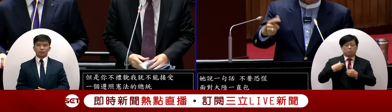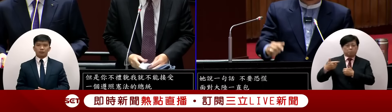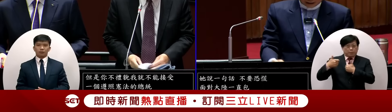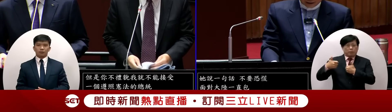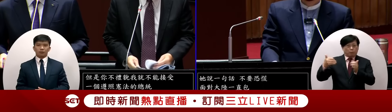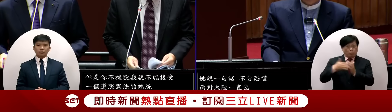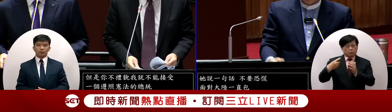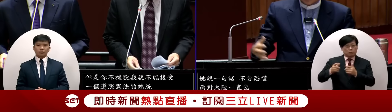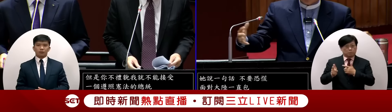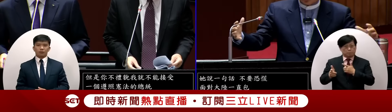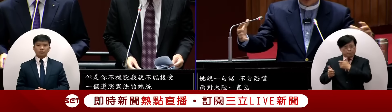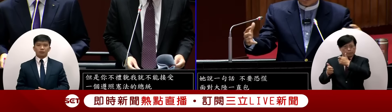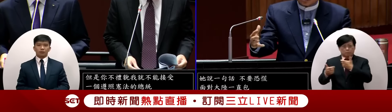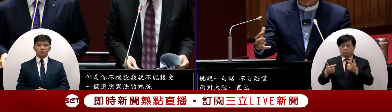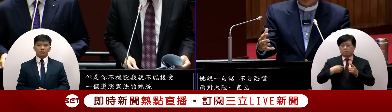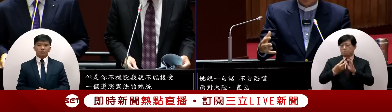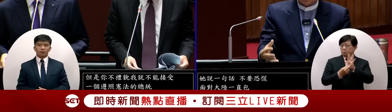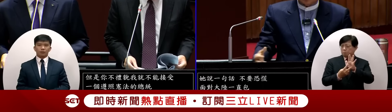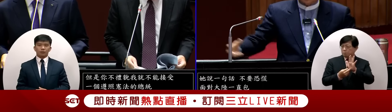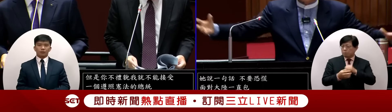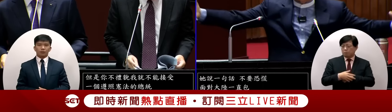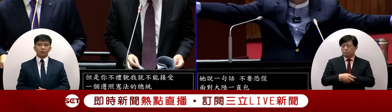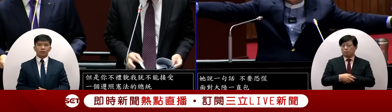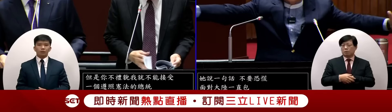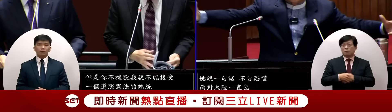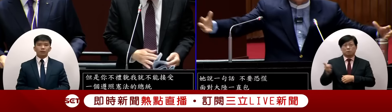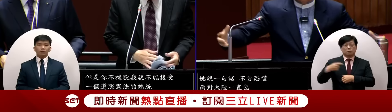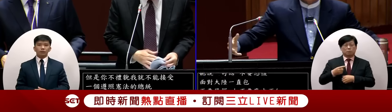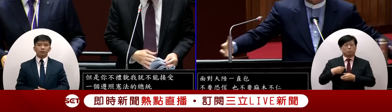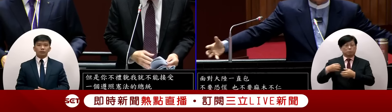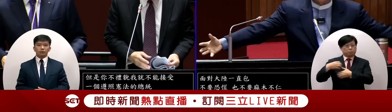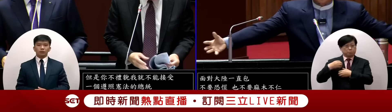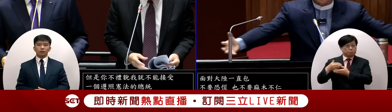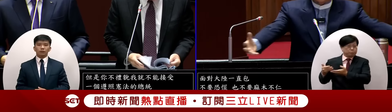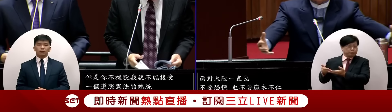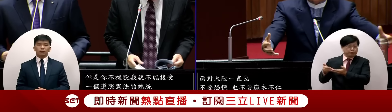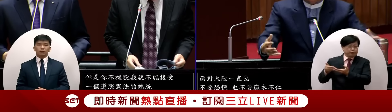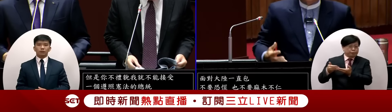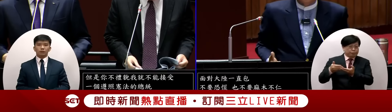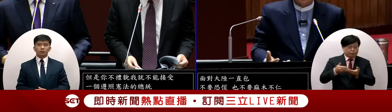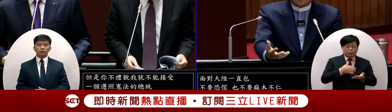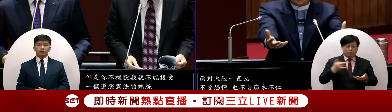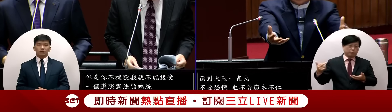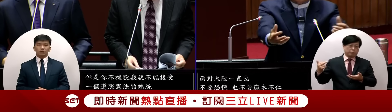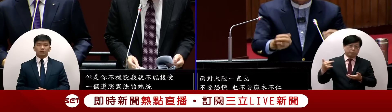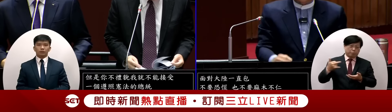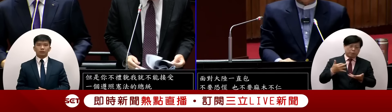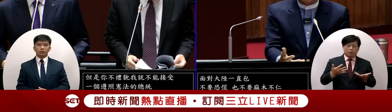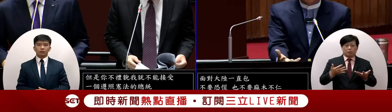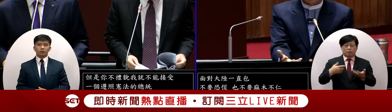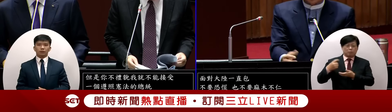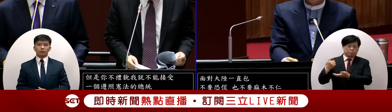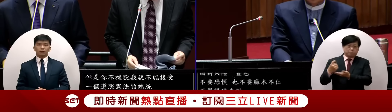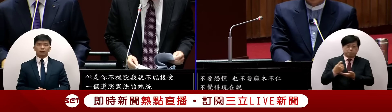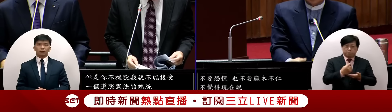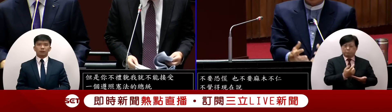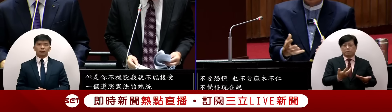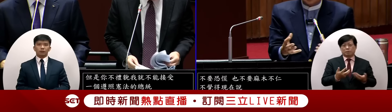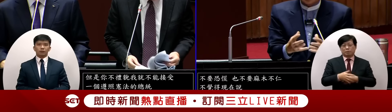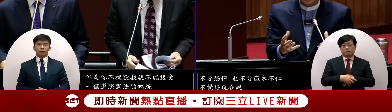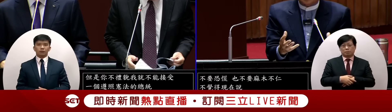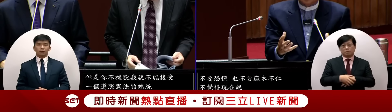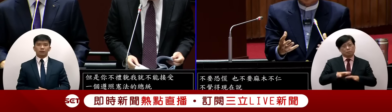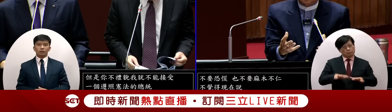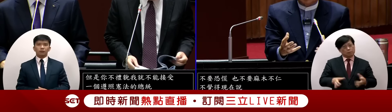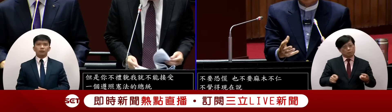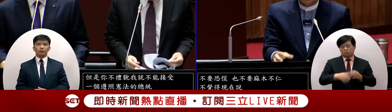们，我们在打他，一直说一直说，结果他们的军舰来了，这个舰来了。潜水艇来，什么都来啊！我们